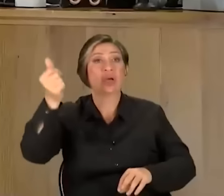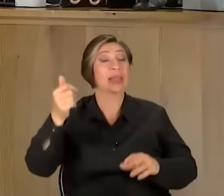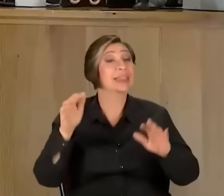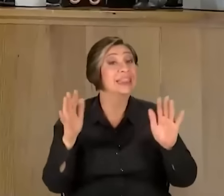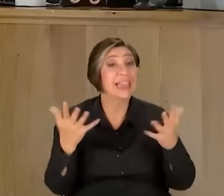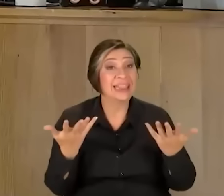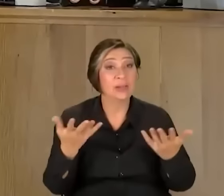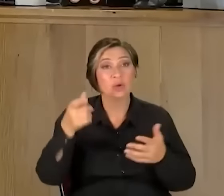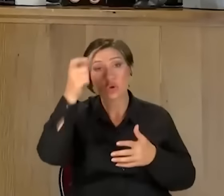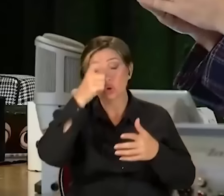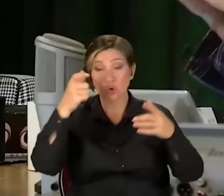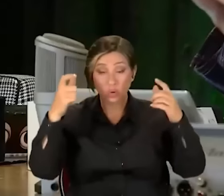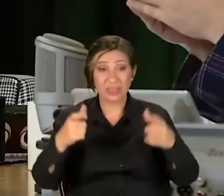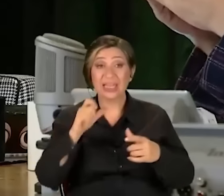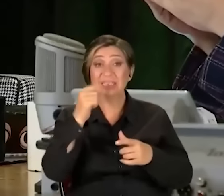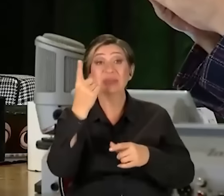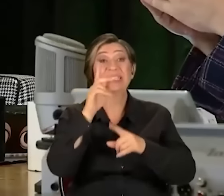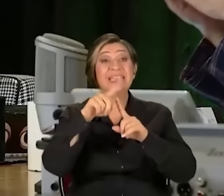Çünkü Türkiye'de